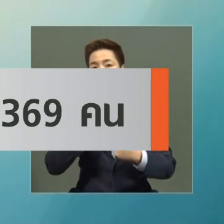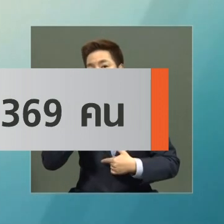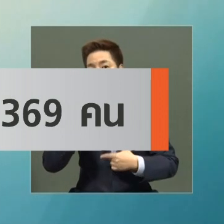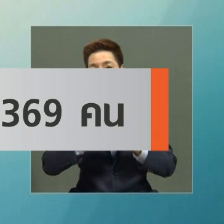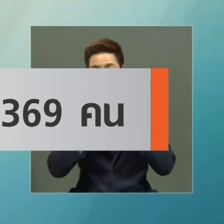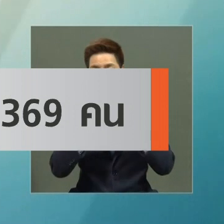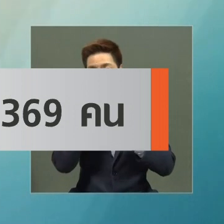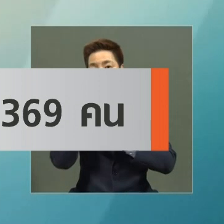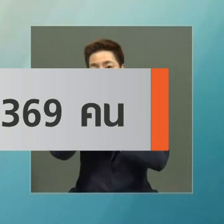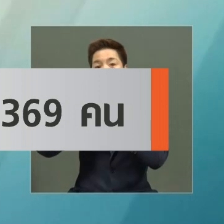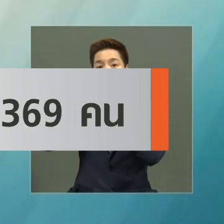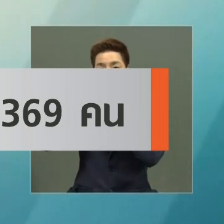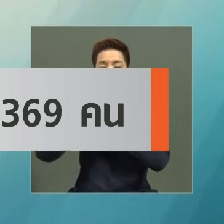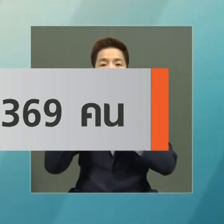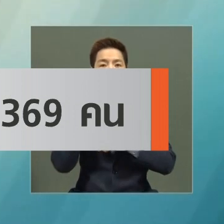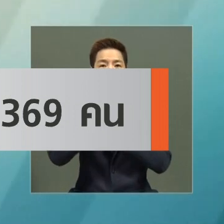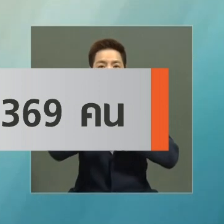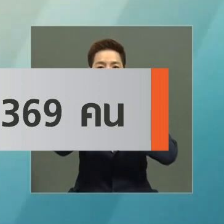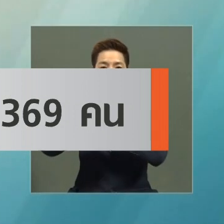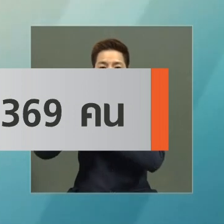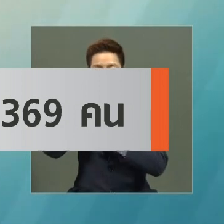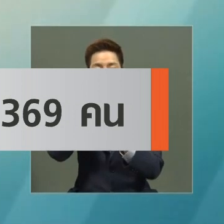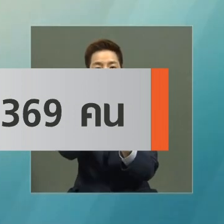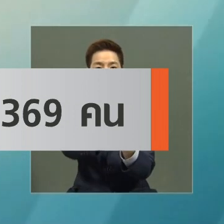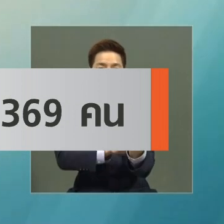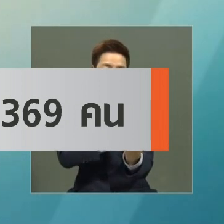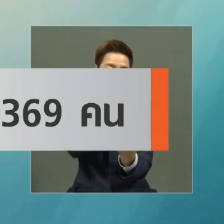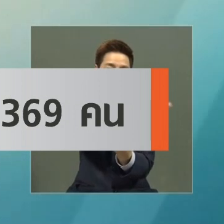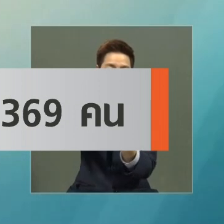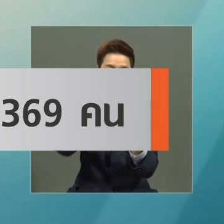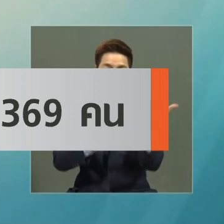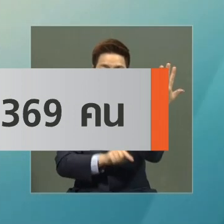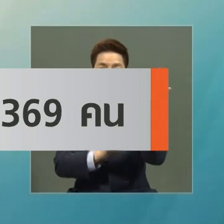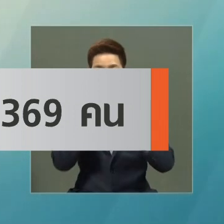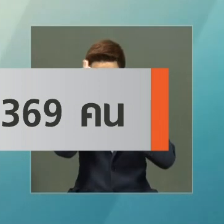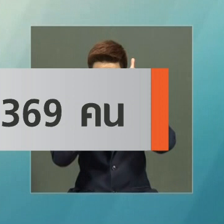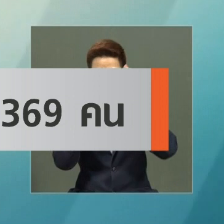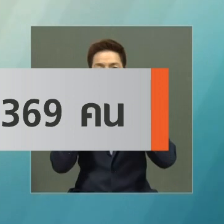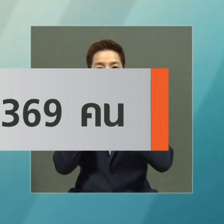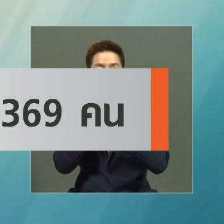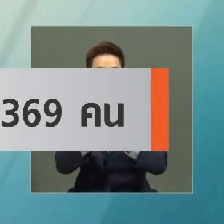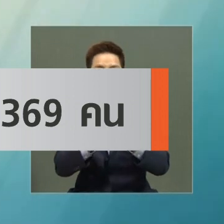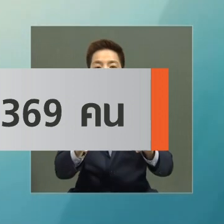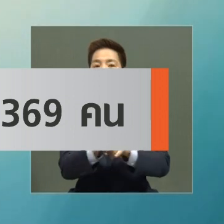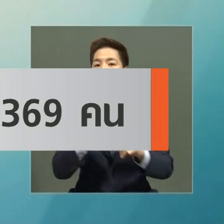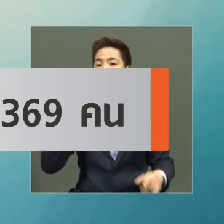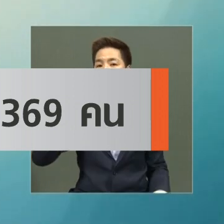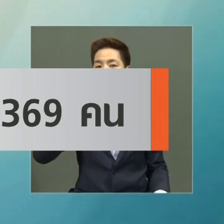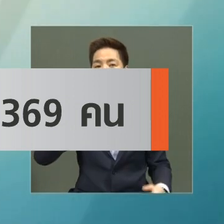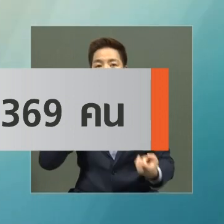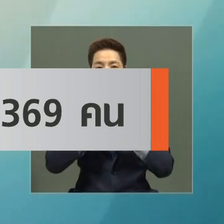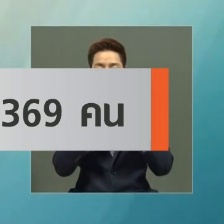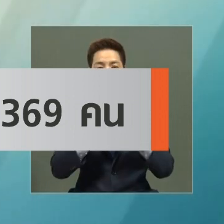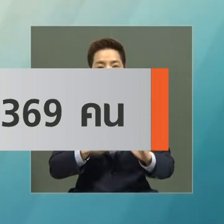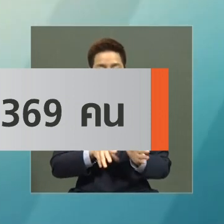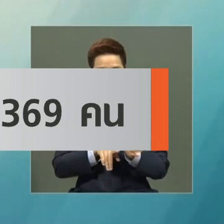ร่วมมือจากภาคประชาชนเป็นอย่างดีซึ่งจังหวัดสมุทรสาครมีการเตรียมความพร้อมรับมือโควิดต่อไปอีก 1-2 สัปดาห์ข้างหน้า